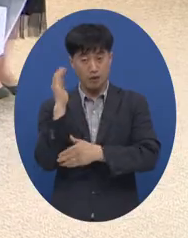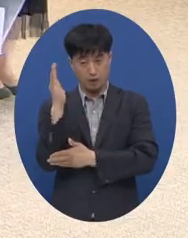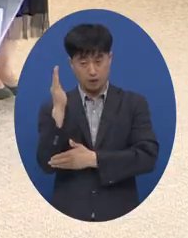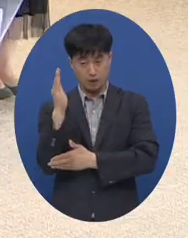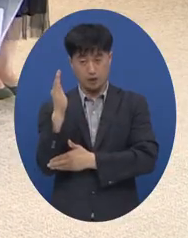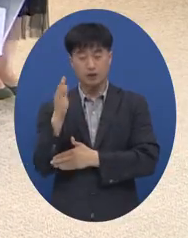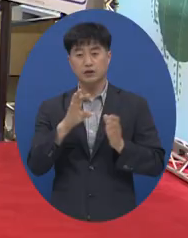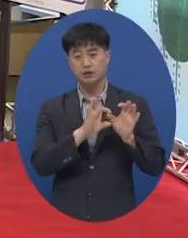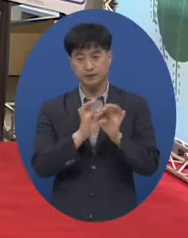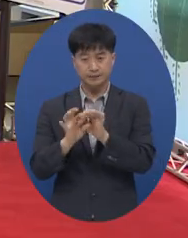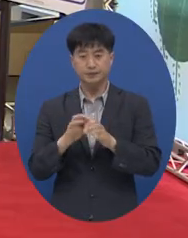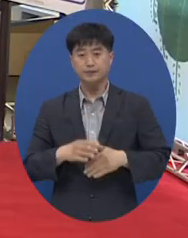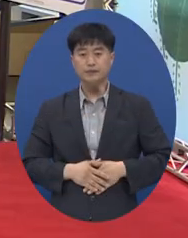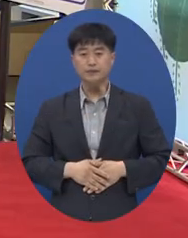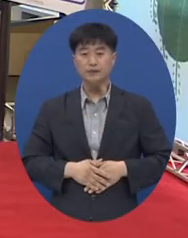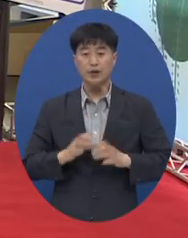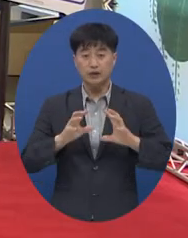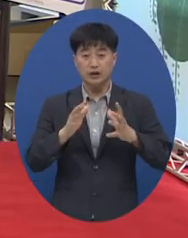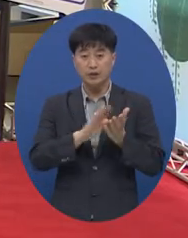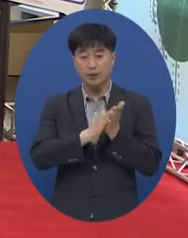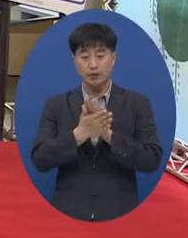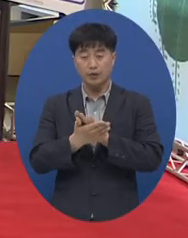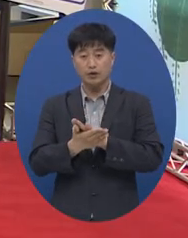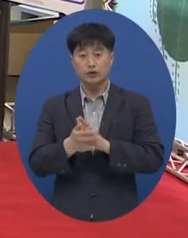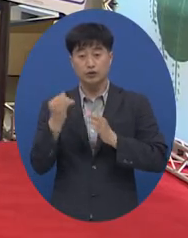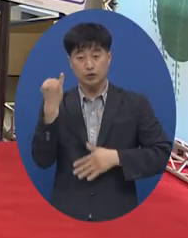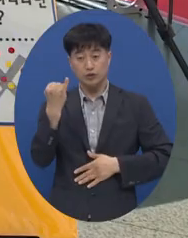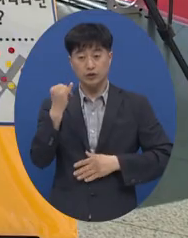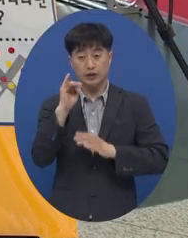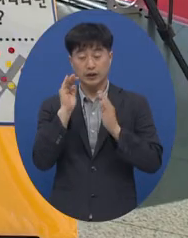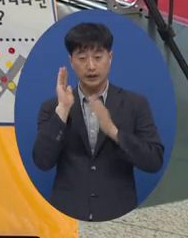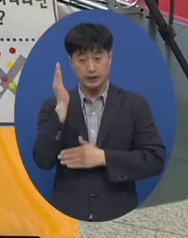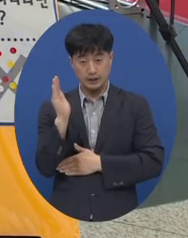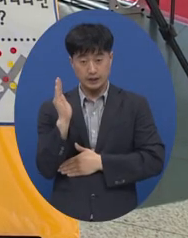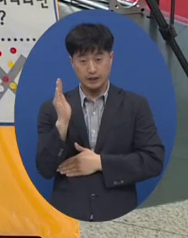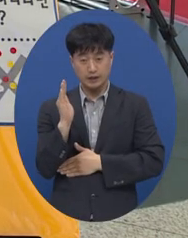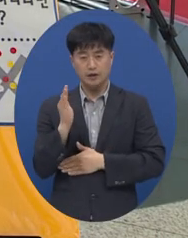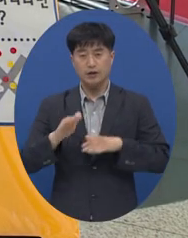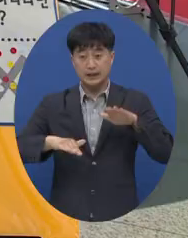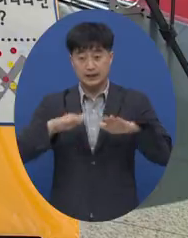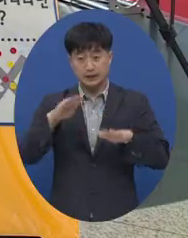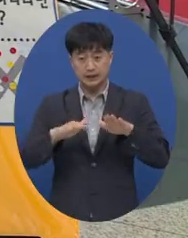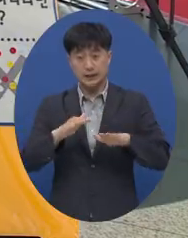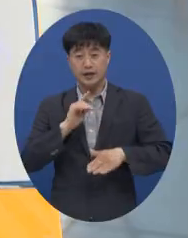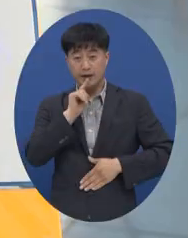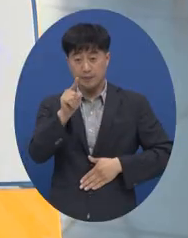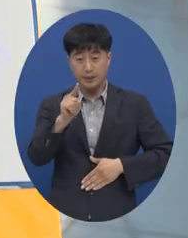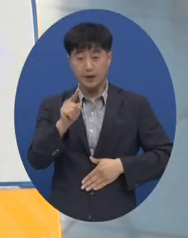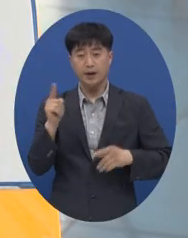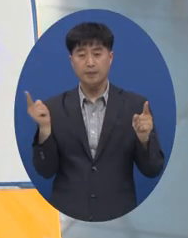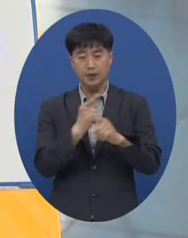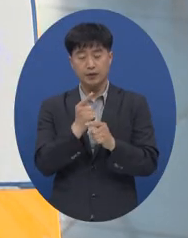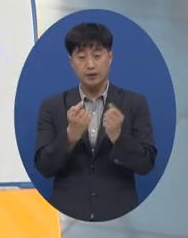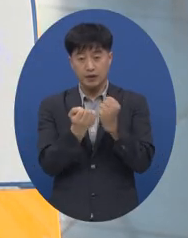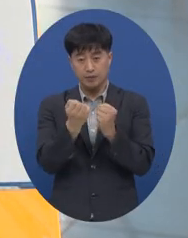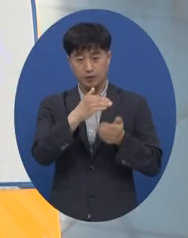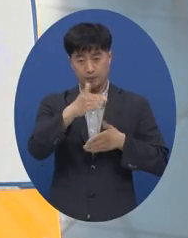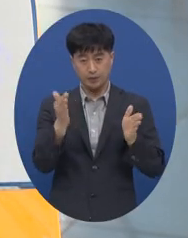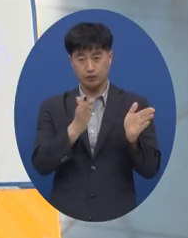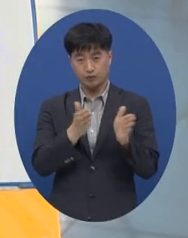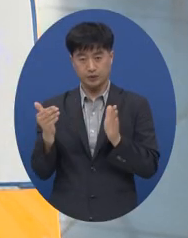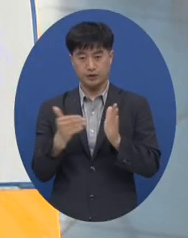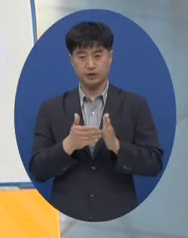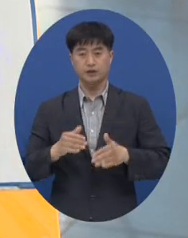진행됐습니다 또 세상을 변화시킨 여성이야기 전시와 불평등 호칭 개성 캠페인 등 부스 가 마련됐습니다